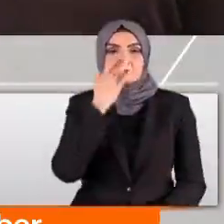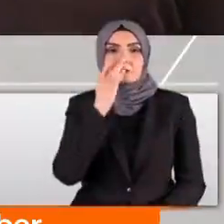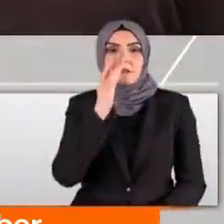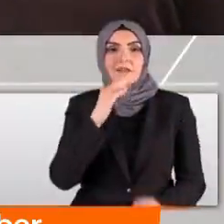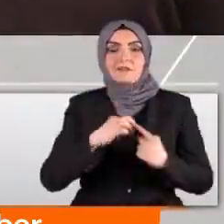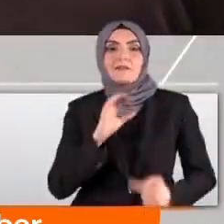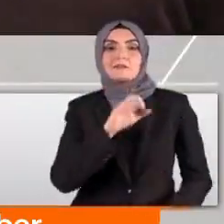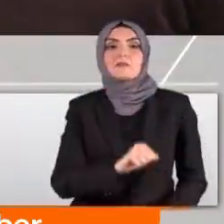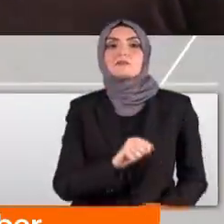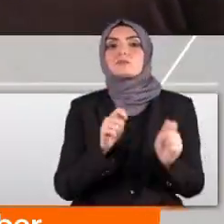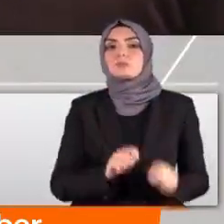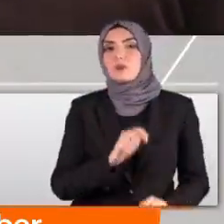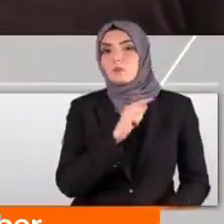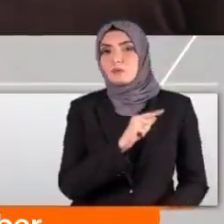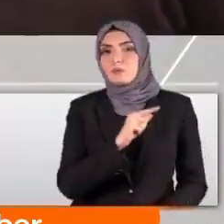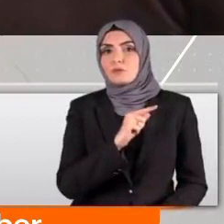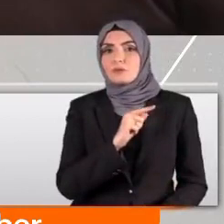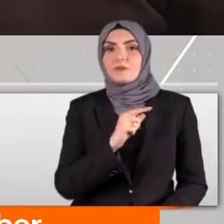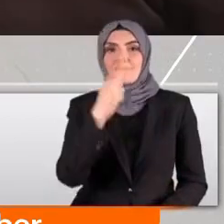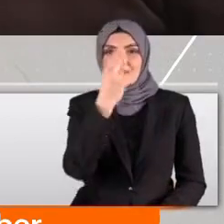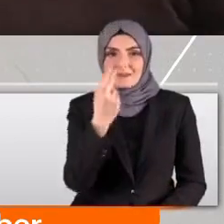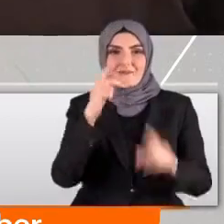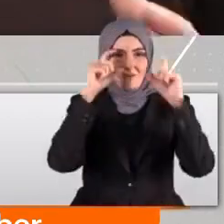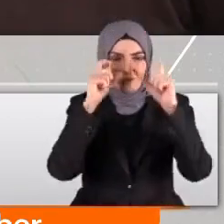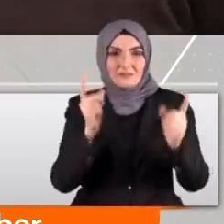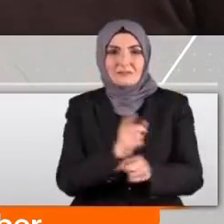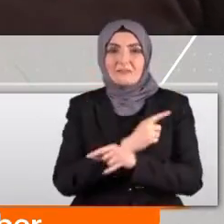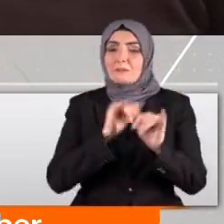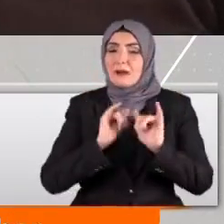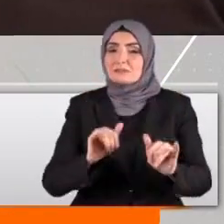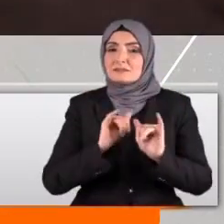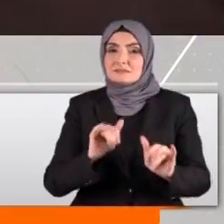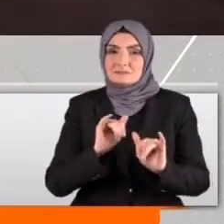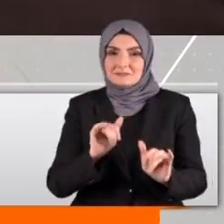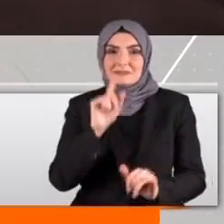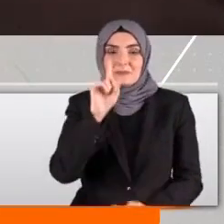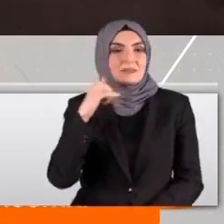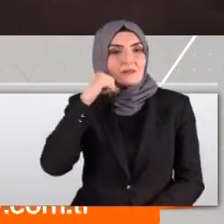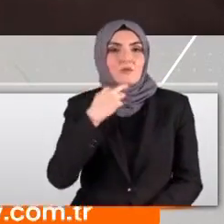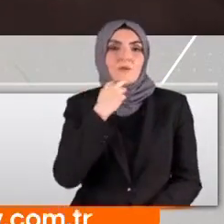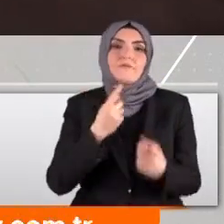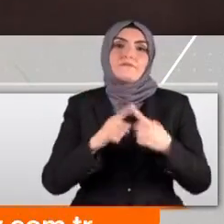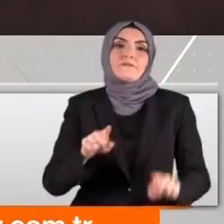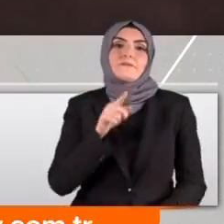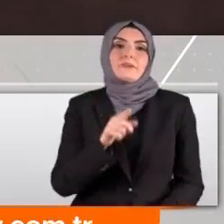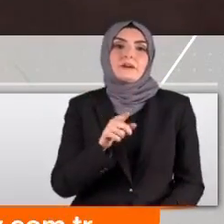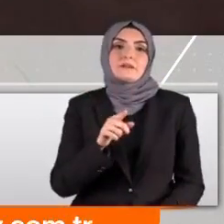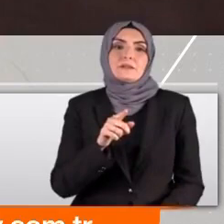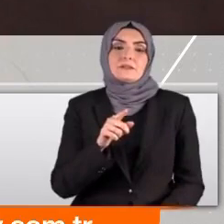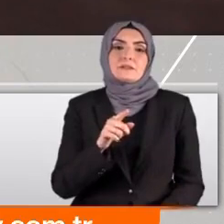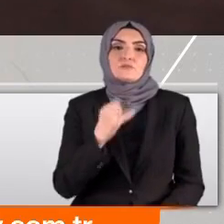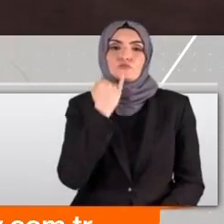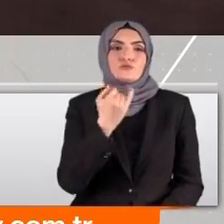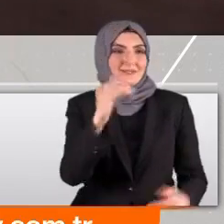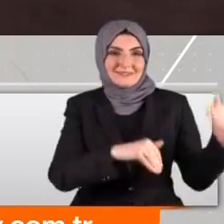Birebir sayfa aynı, her şey aynı, resimler aynı, sadece numara farklı. Biz bakıyoruz, sistemimizde öyle bir rezervasyon yok. Ve insanlar